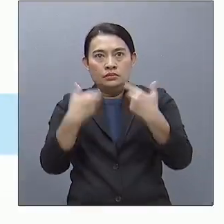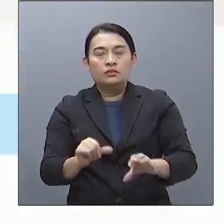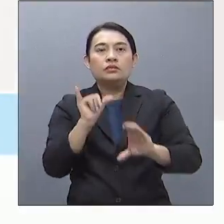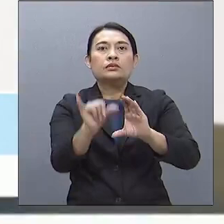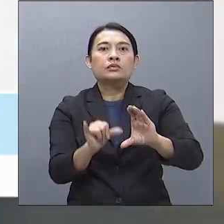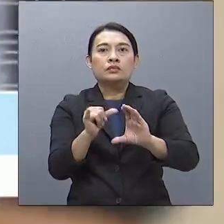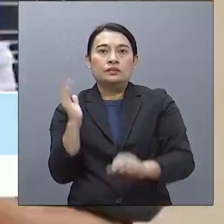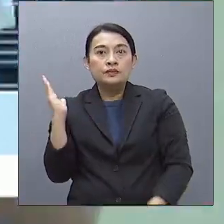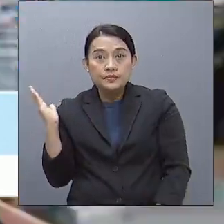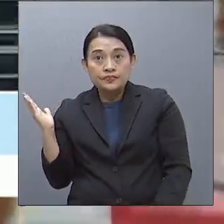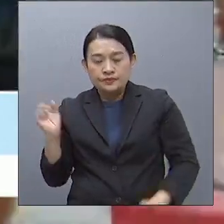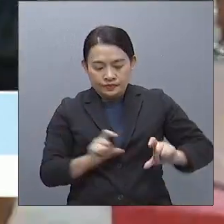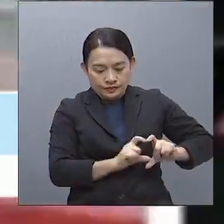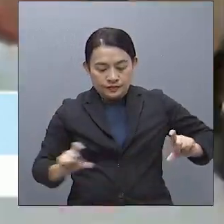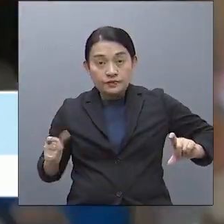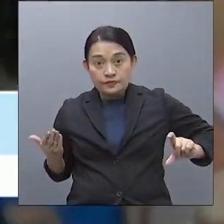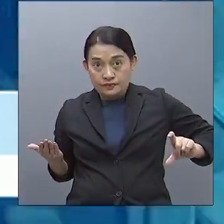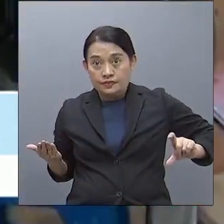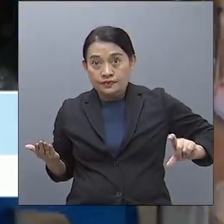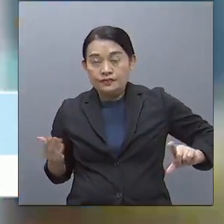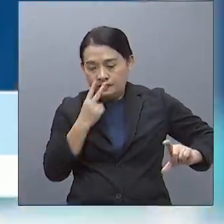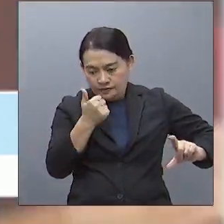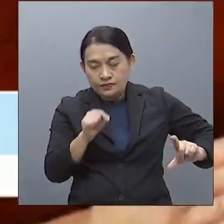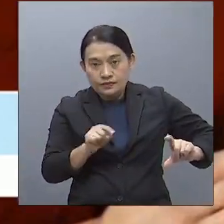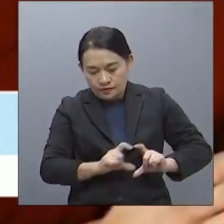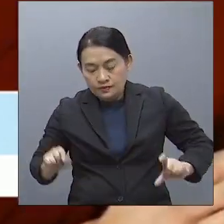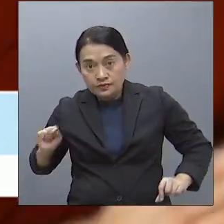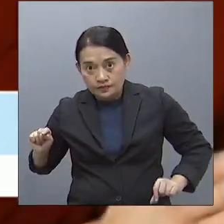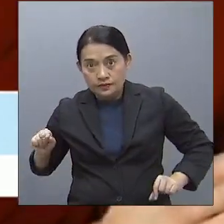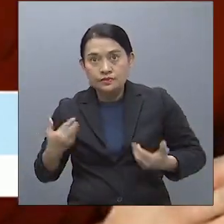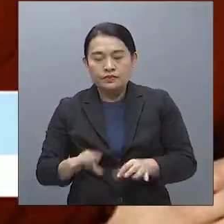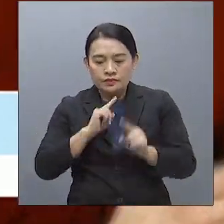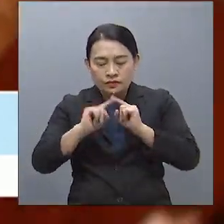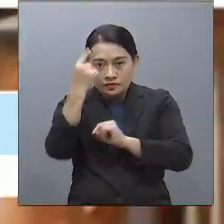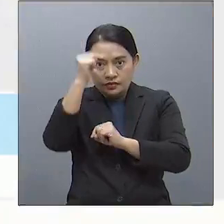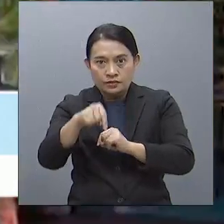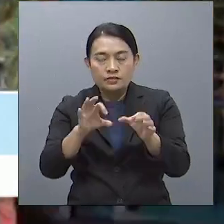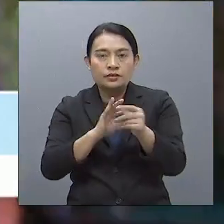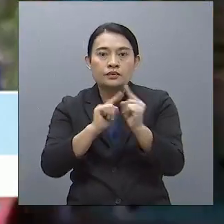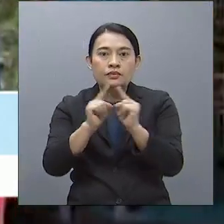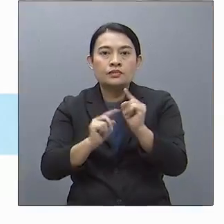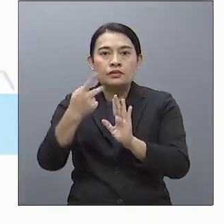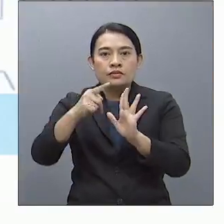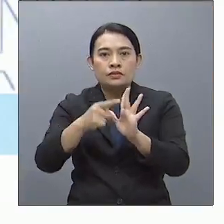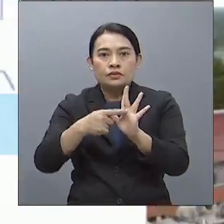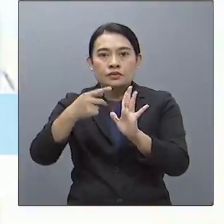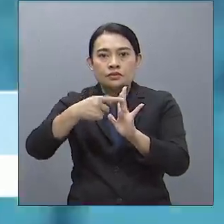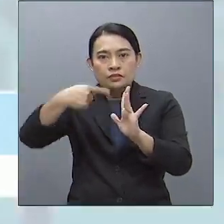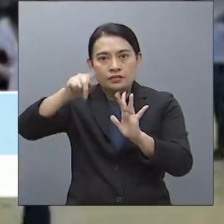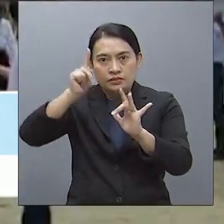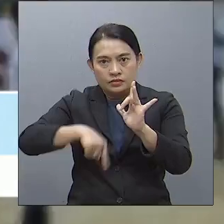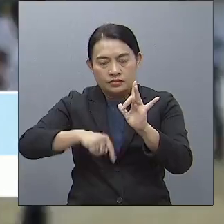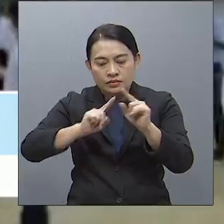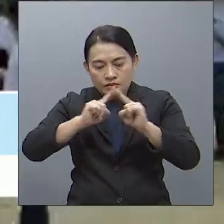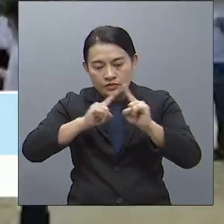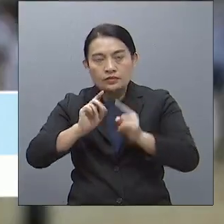Hello Thailand ก็ติดตามกันได้จริงๆเมื่อสัปดาห์ก่อนเพิ่งมาในช่วงคุยกันวันใหม่กับพี่ปุ๊เป้พัฒนานเองนะ นะฮ